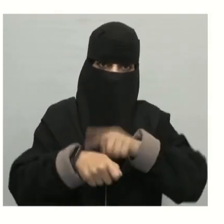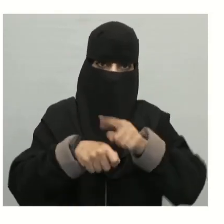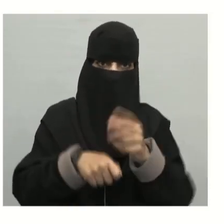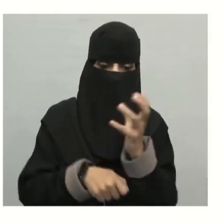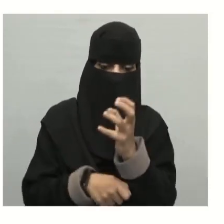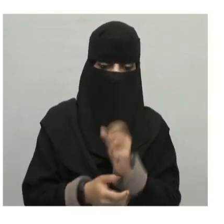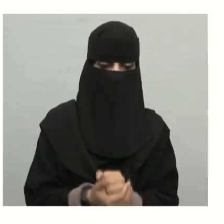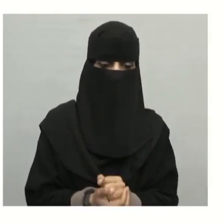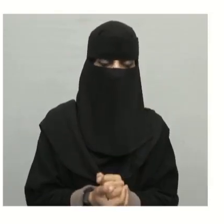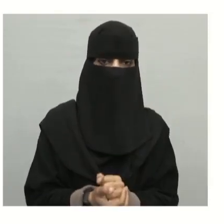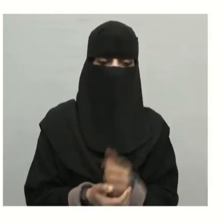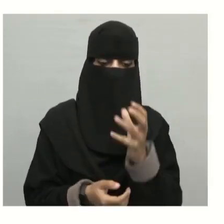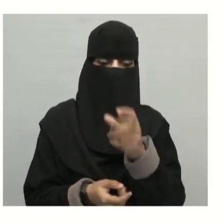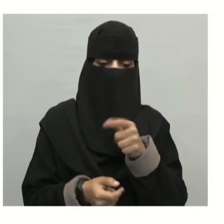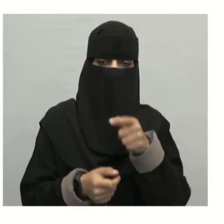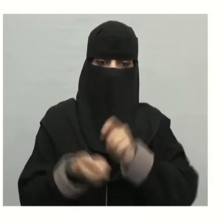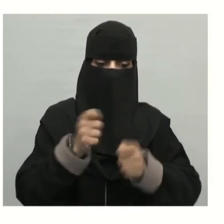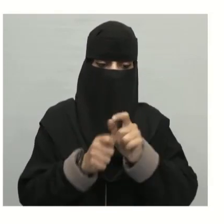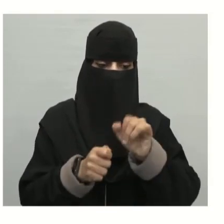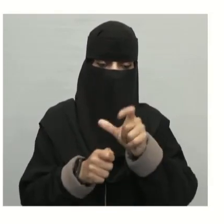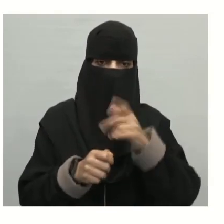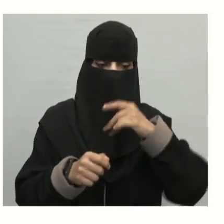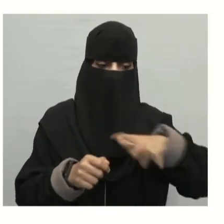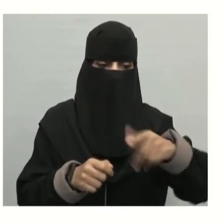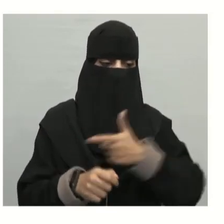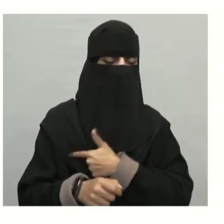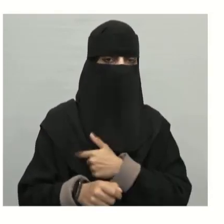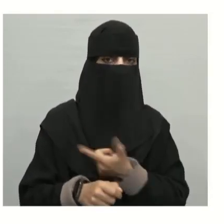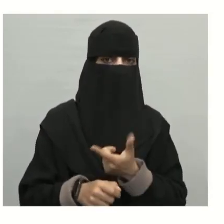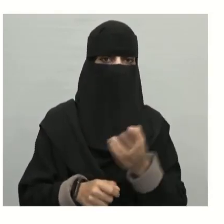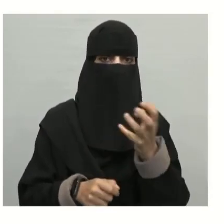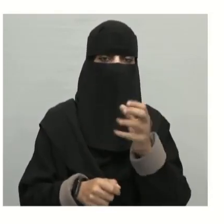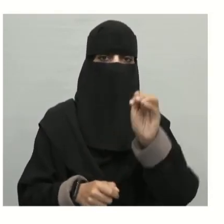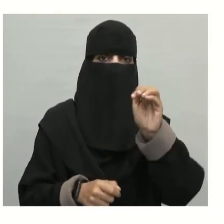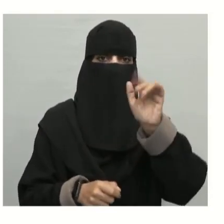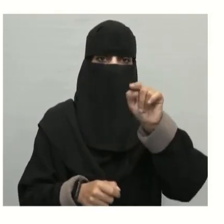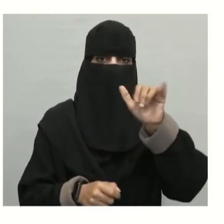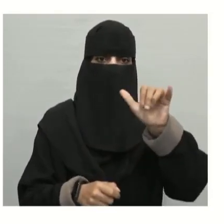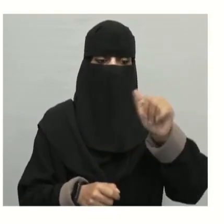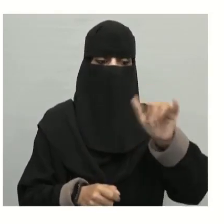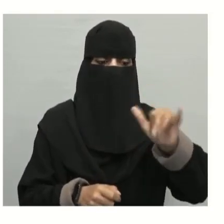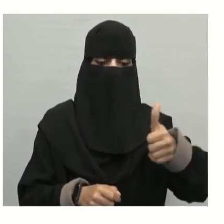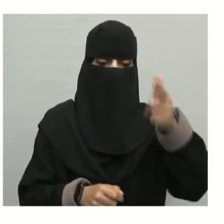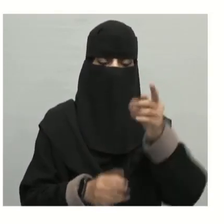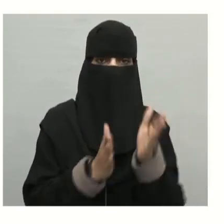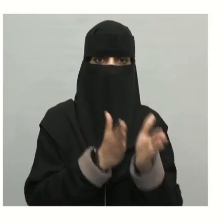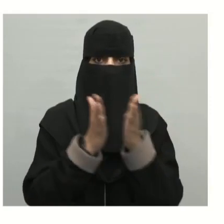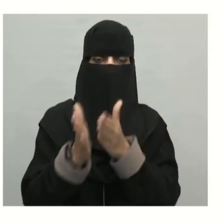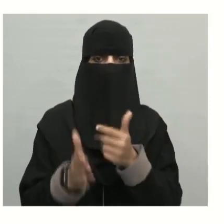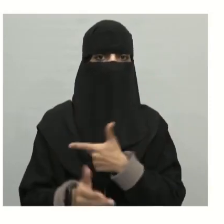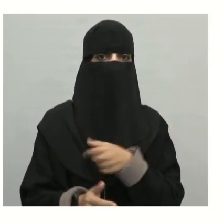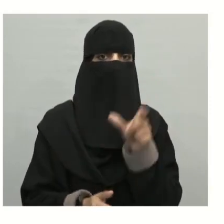صخر الصخور العضويه المتكونه في البحار تسمى حجر جيري ننتقل الان الى